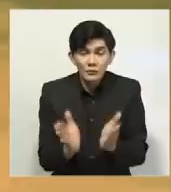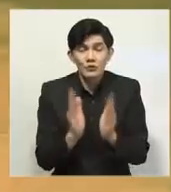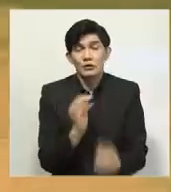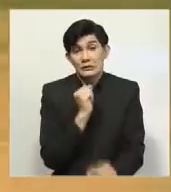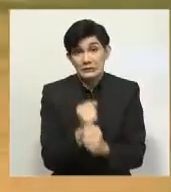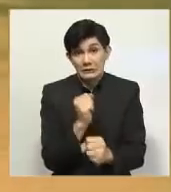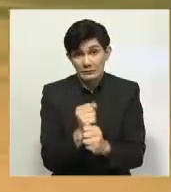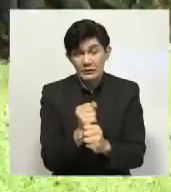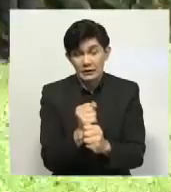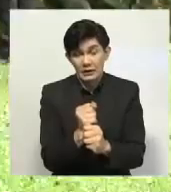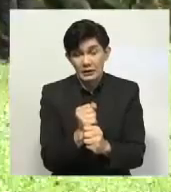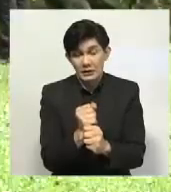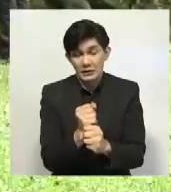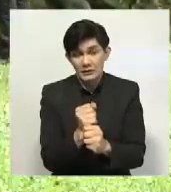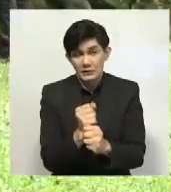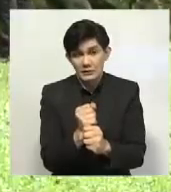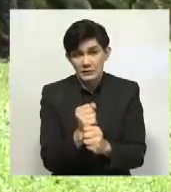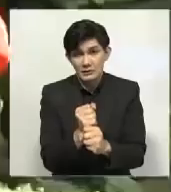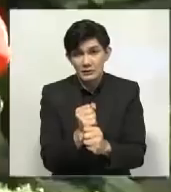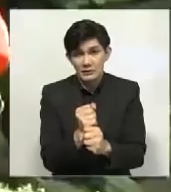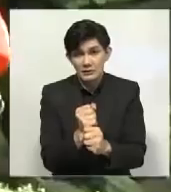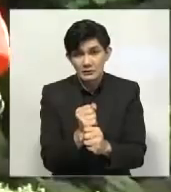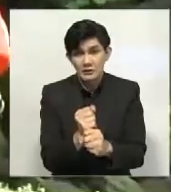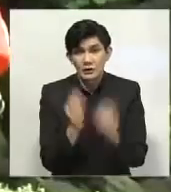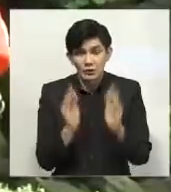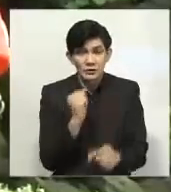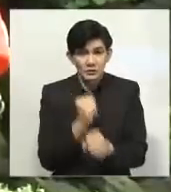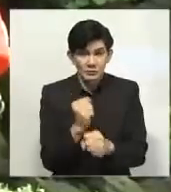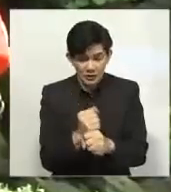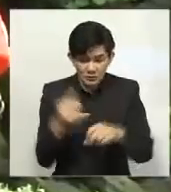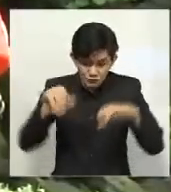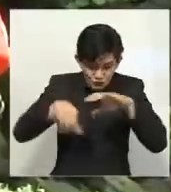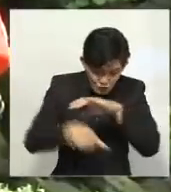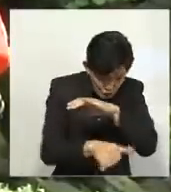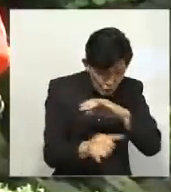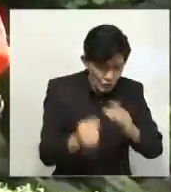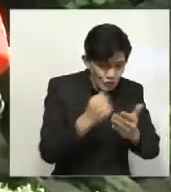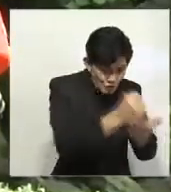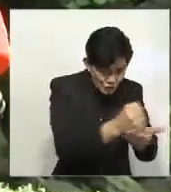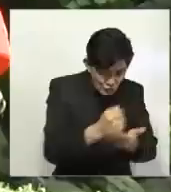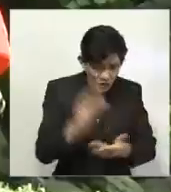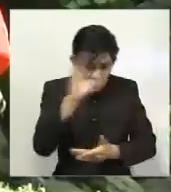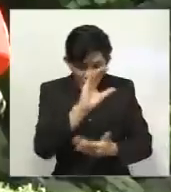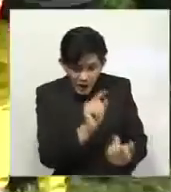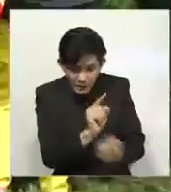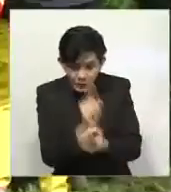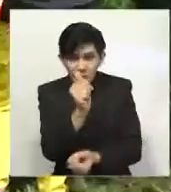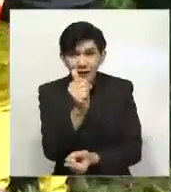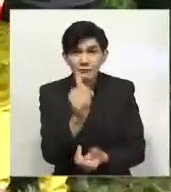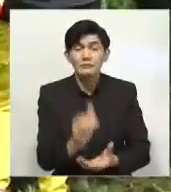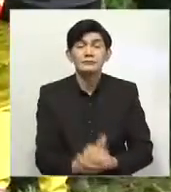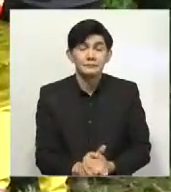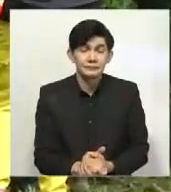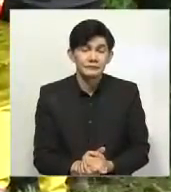น่วยงานของหน่วยซิลนะครับให้สามารถช่วยเหลือแล้วก็ค้นหาผู้ประสบภัยได้